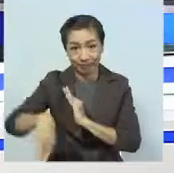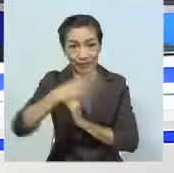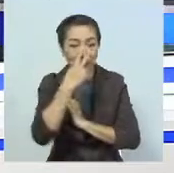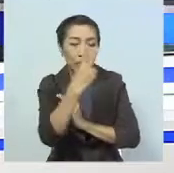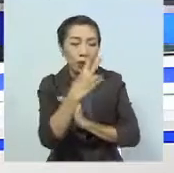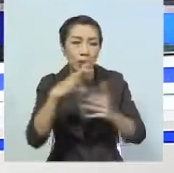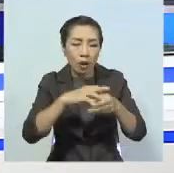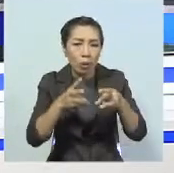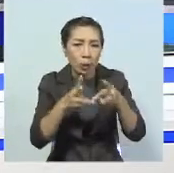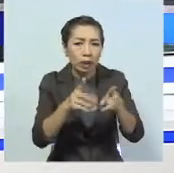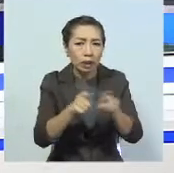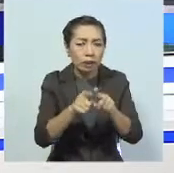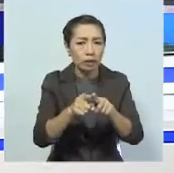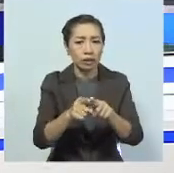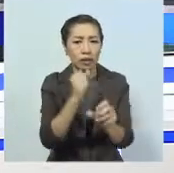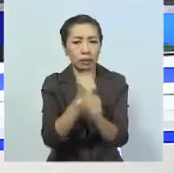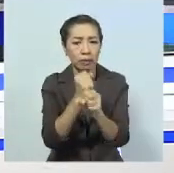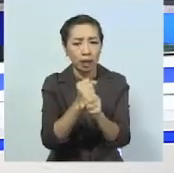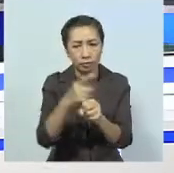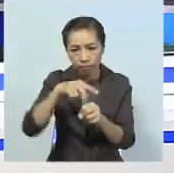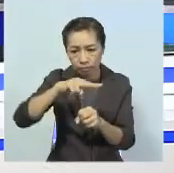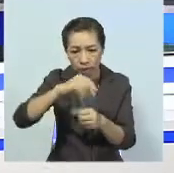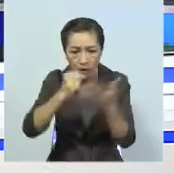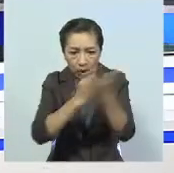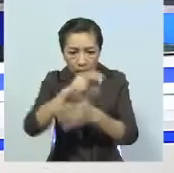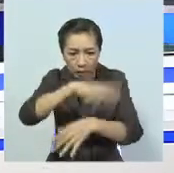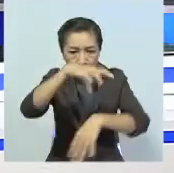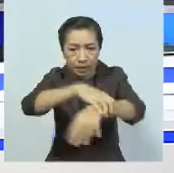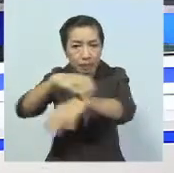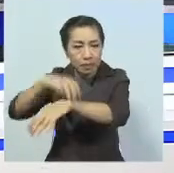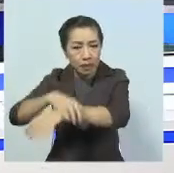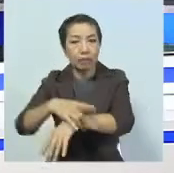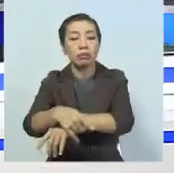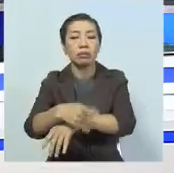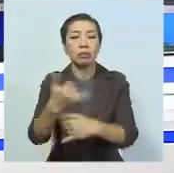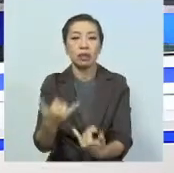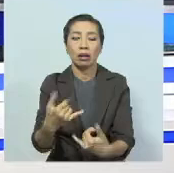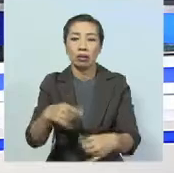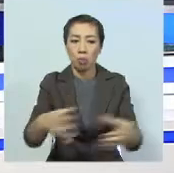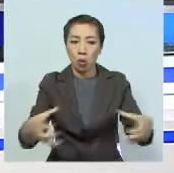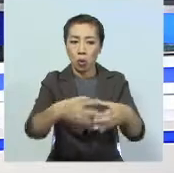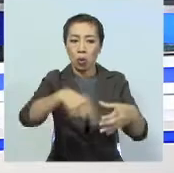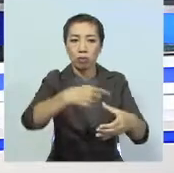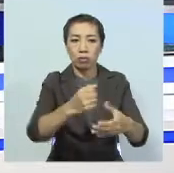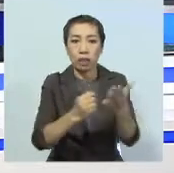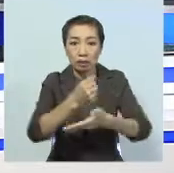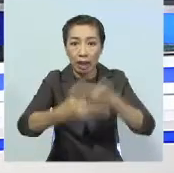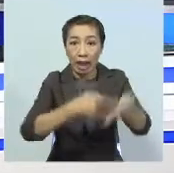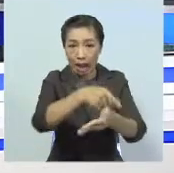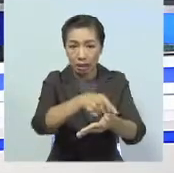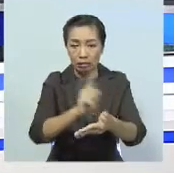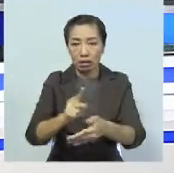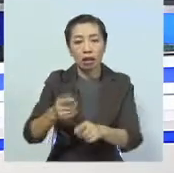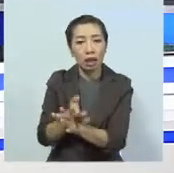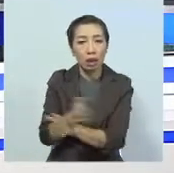พาคุณผู้ชมไปดูมาตรการแล้วก็การปฏิบัติการกวาดล้างยาเสพติดค่ะซึ่งเป็นปฏิบัติการทลายเครือข่ายเครือข่ายดังกล่าวเนี่